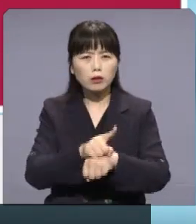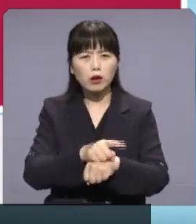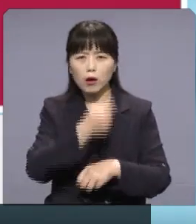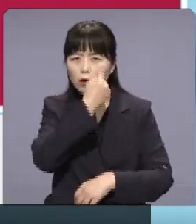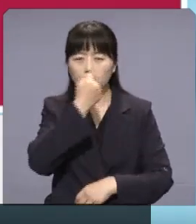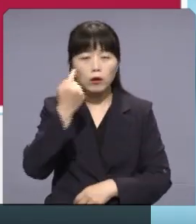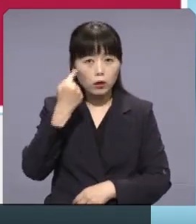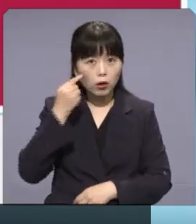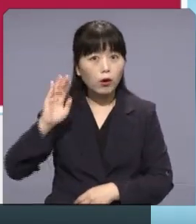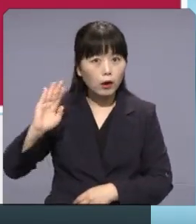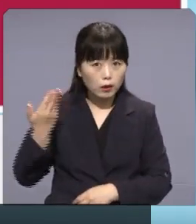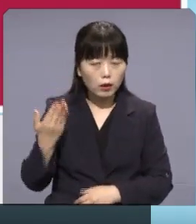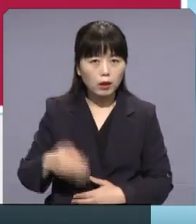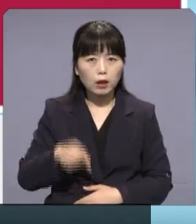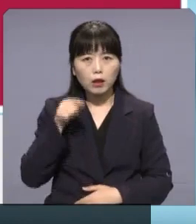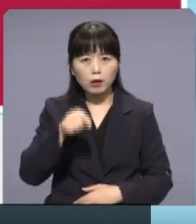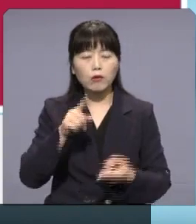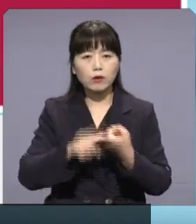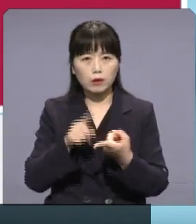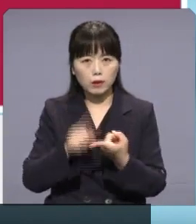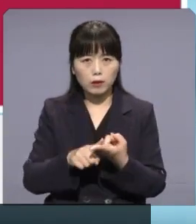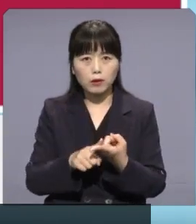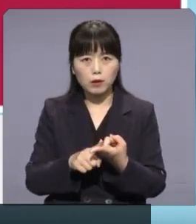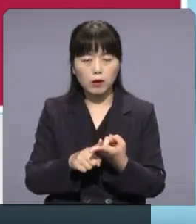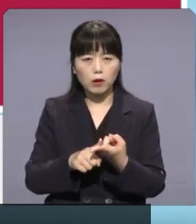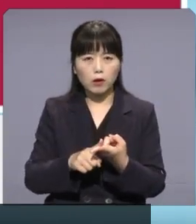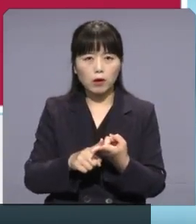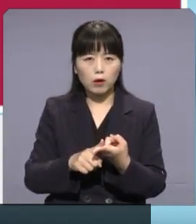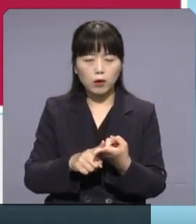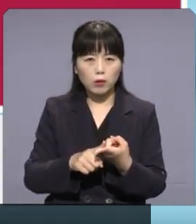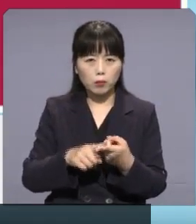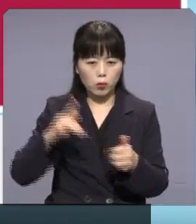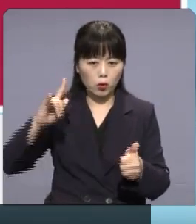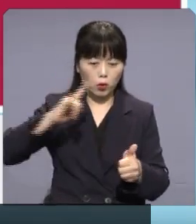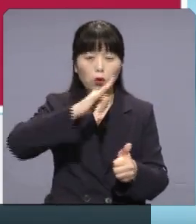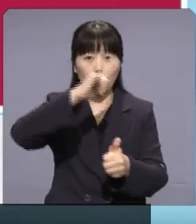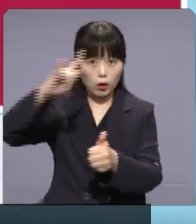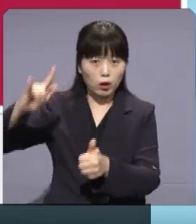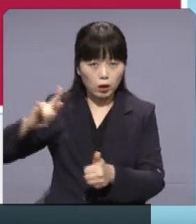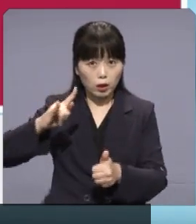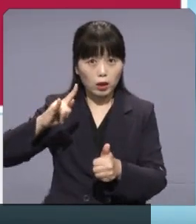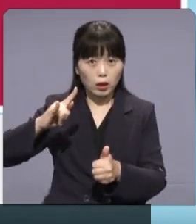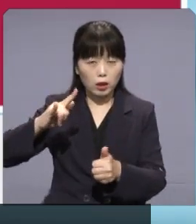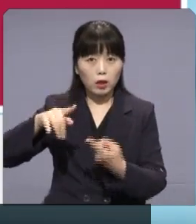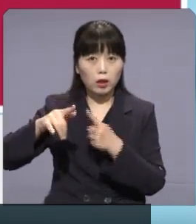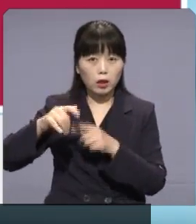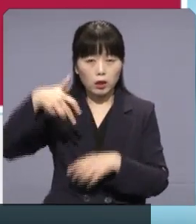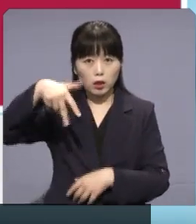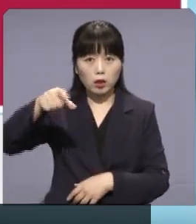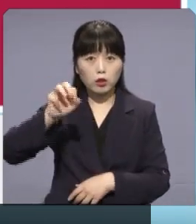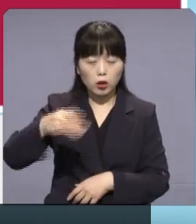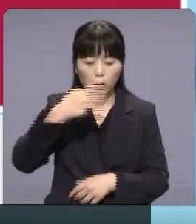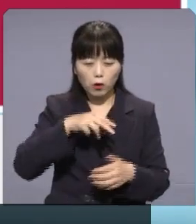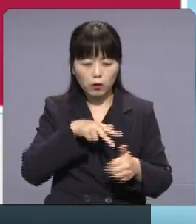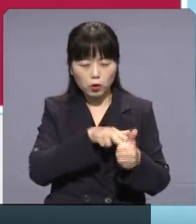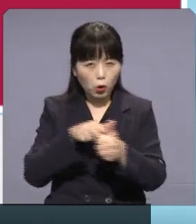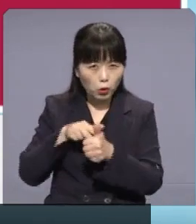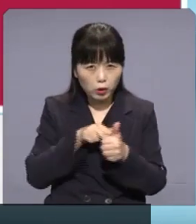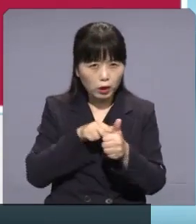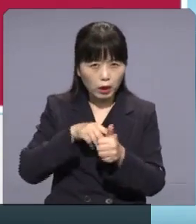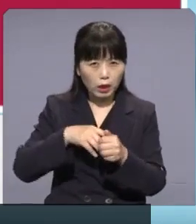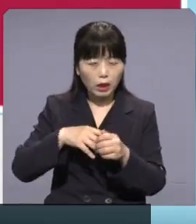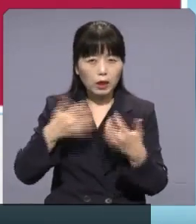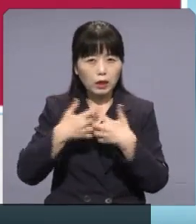근거가 됐던 거잖아요. 근데 그거는 뭐 정찰 위성에서 뭐 정찰기에서 그러니까 소리를 통해